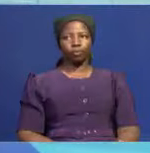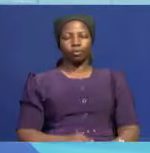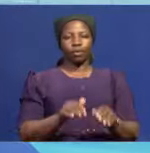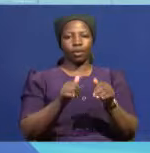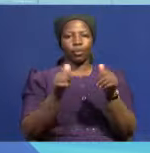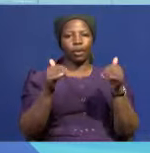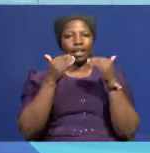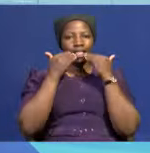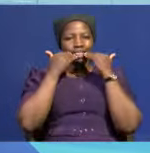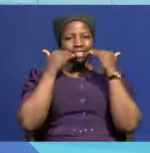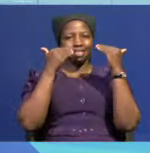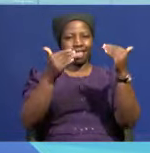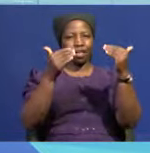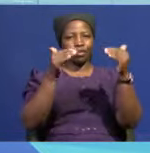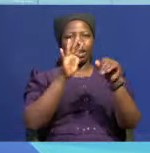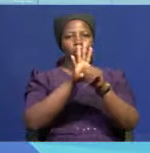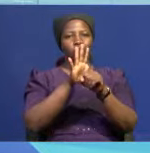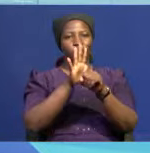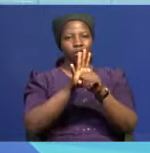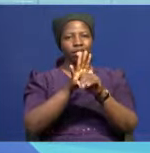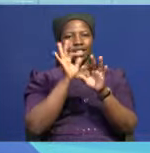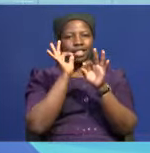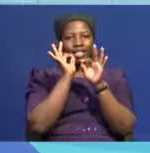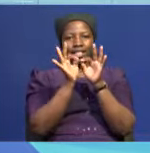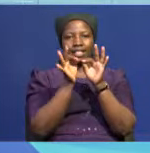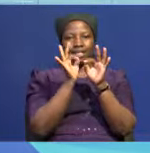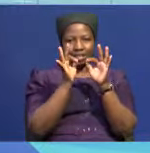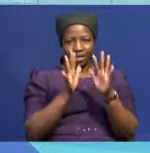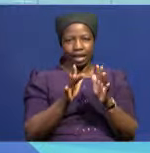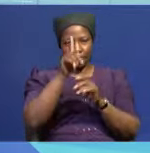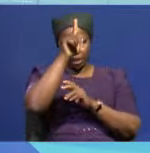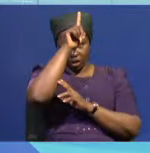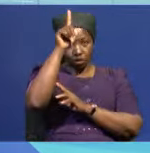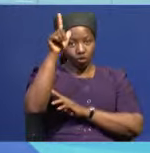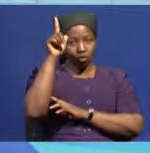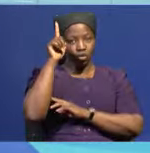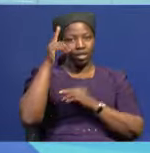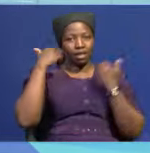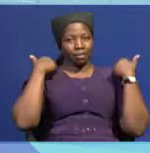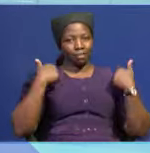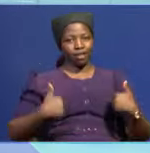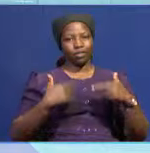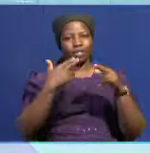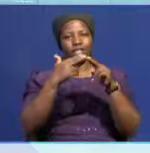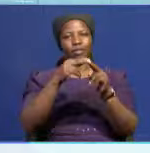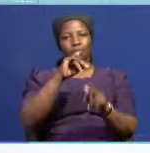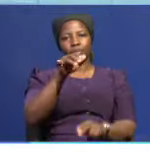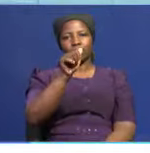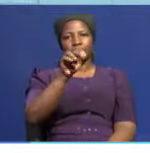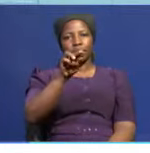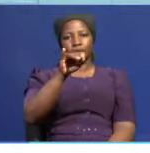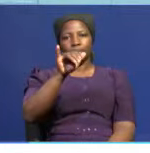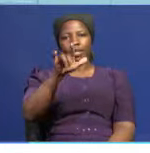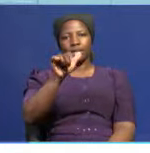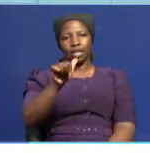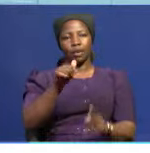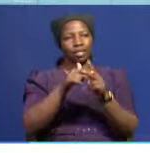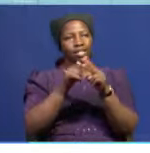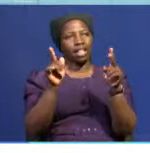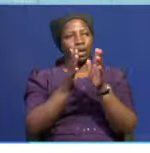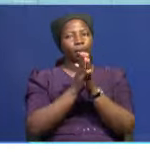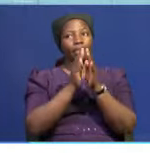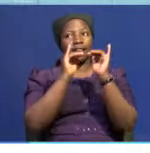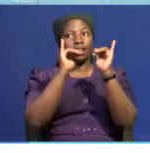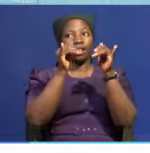Na mshukran sana ndugu mtazamaji. Mwenzangu wa ishara ni Bi Lucy Mora, jina langu ni Jamila Mbugwa, na tunaanza na